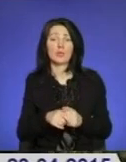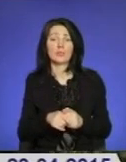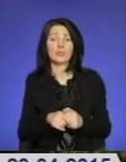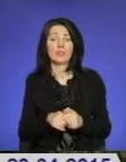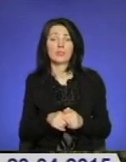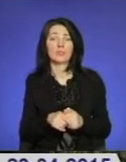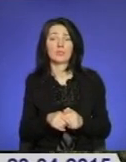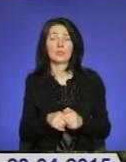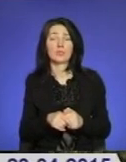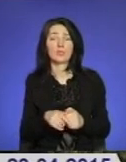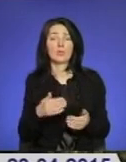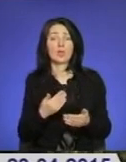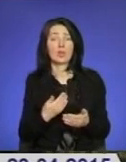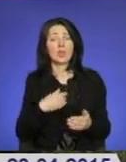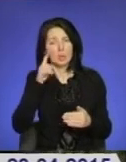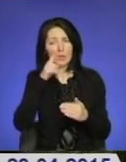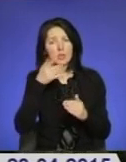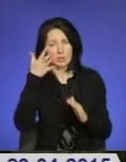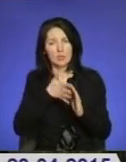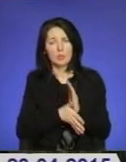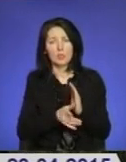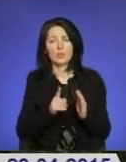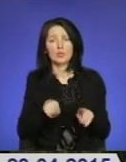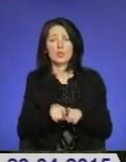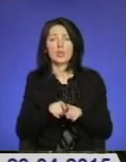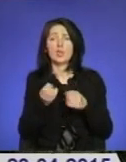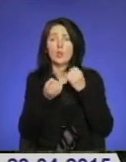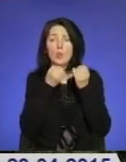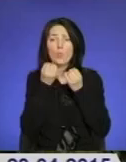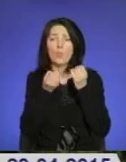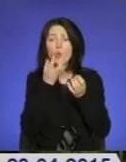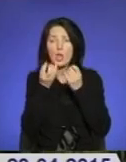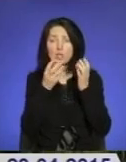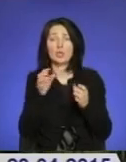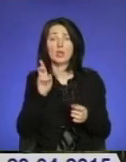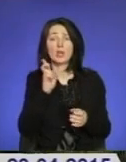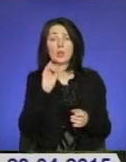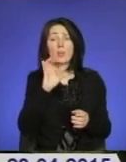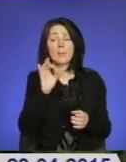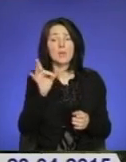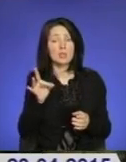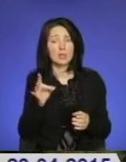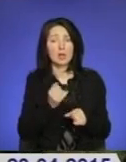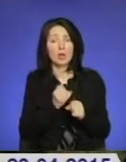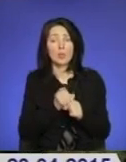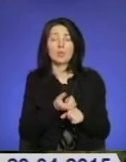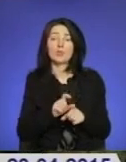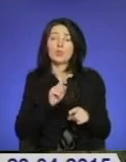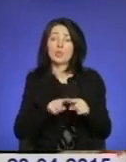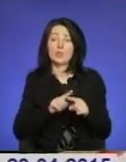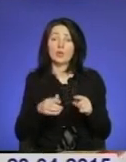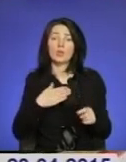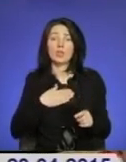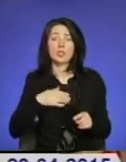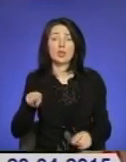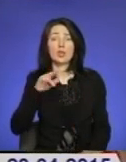От, я свідома, що ось такі букетики з бісеру робляться дуже швидко, але наша діаспора дуже добре їх купує.